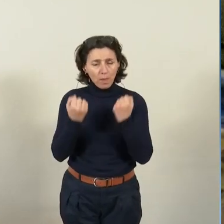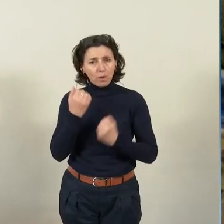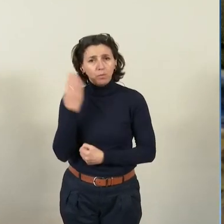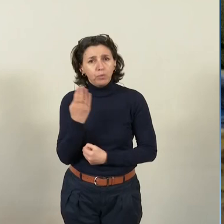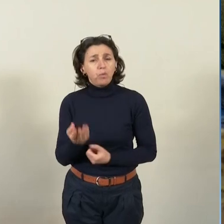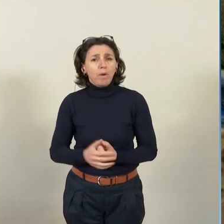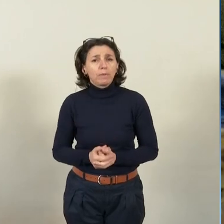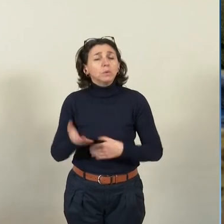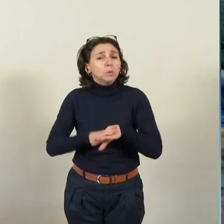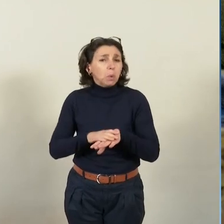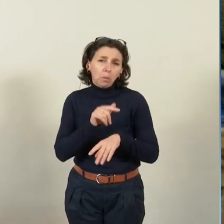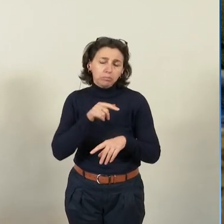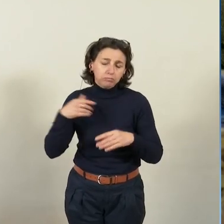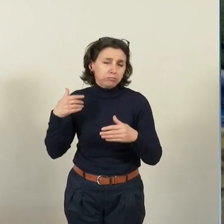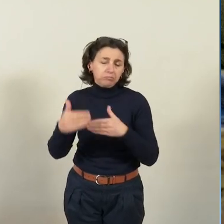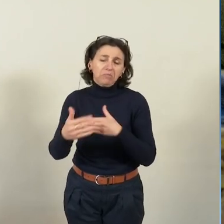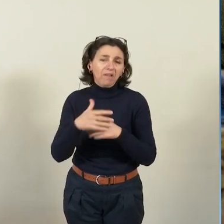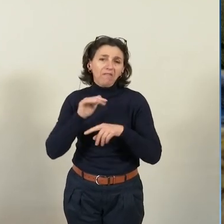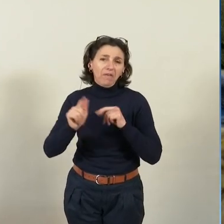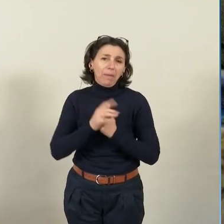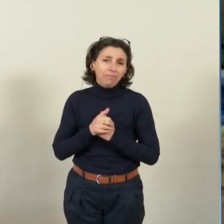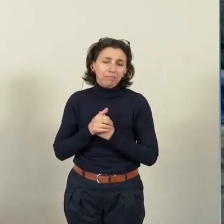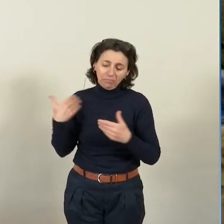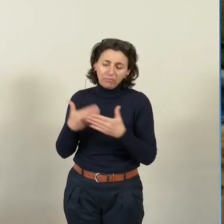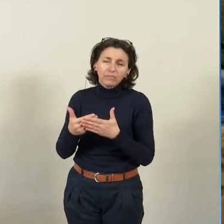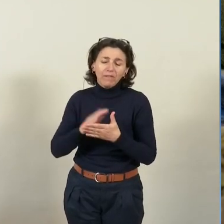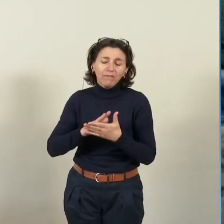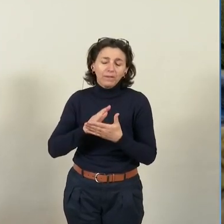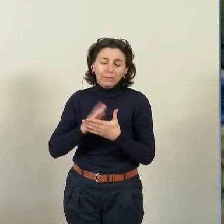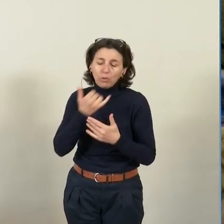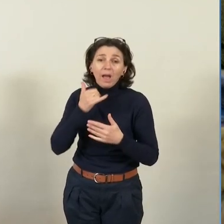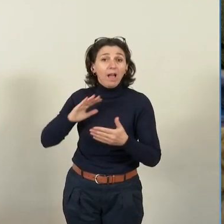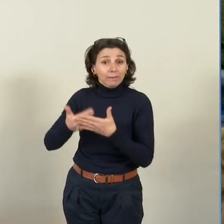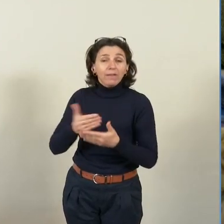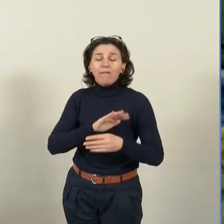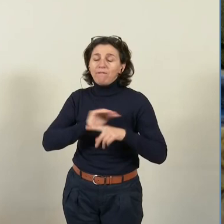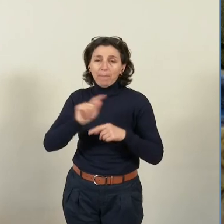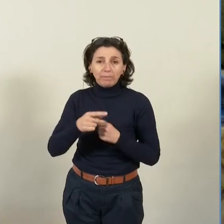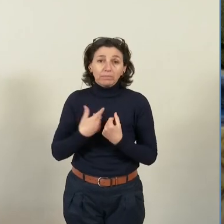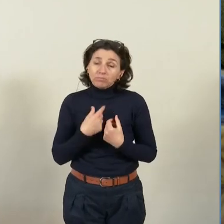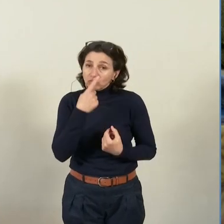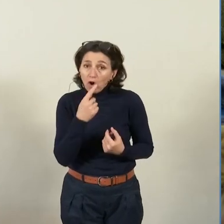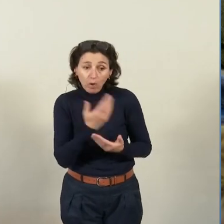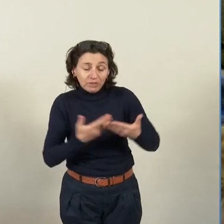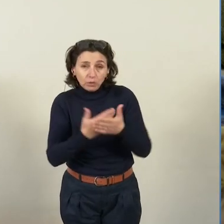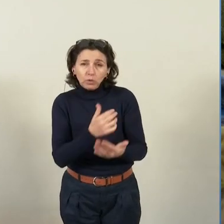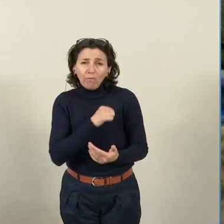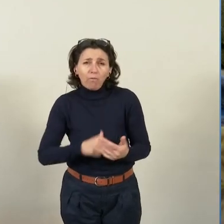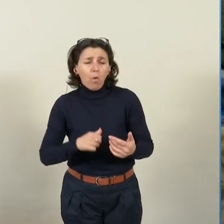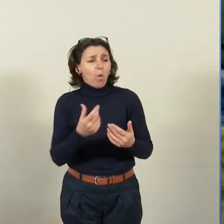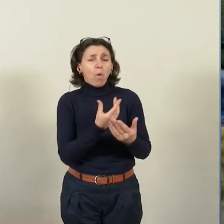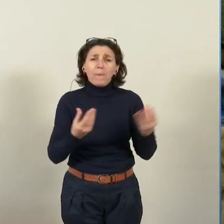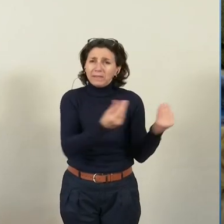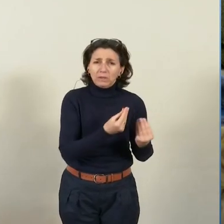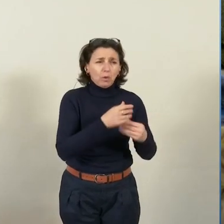je ne pense pas euh sur ces sujets-là vitaux qui qui perturbent gravement les conditions de vie des des milliers d'habitants qui